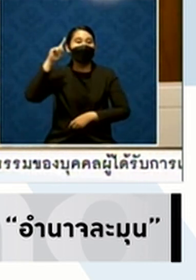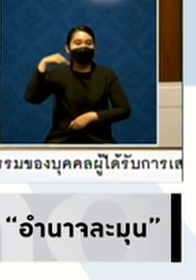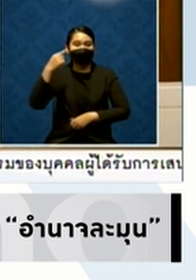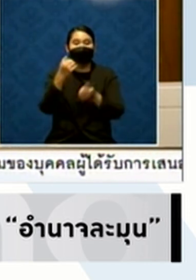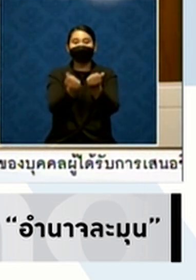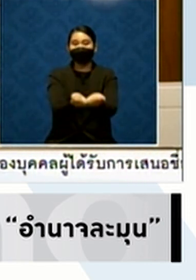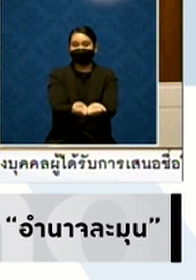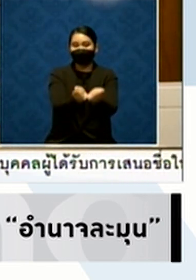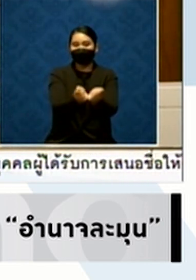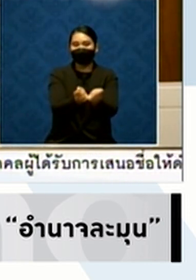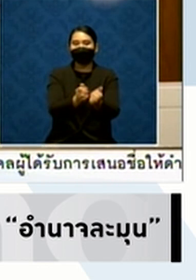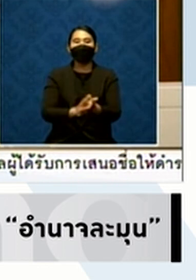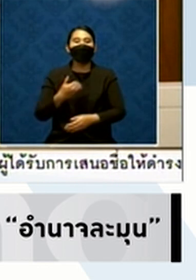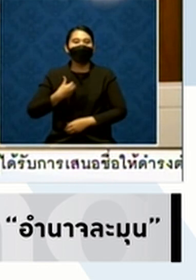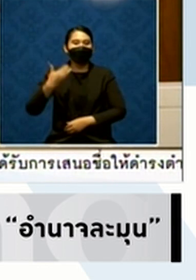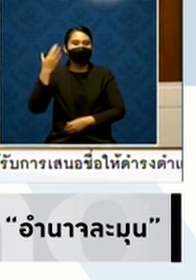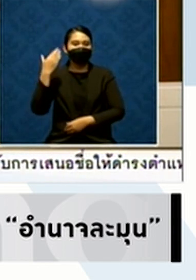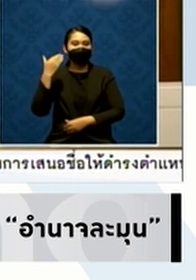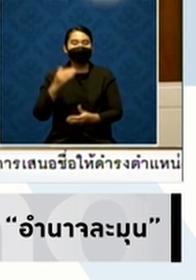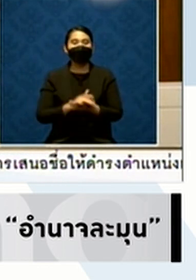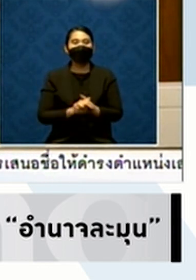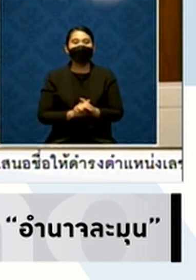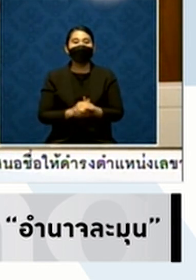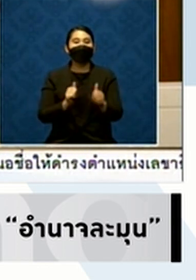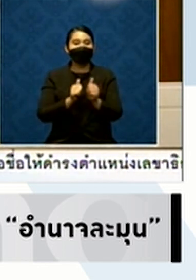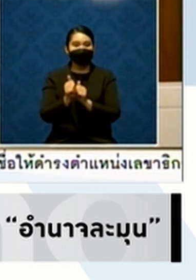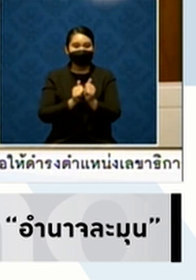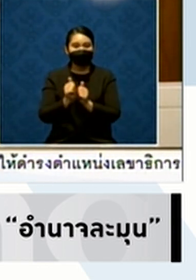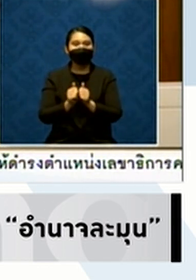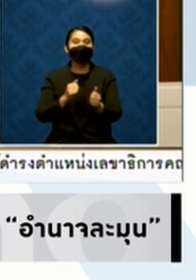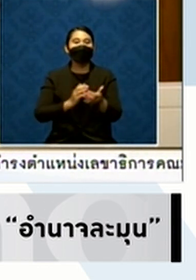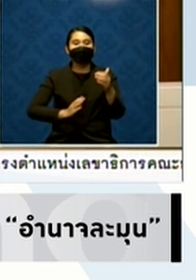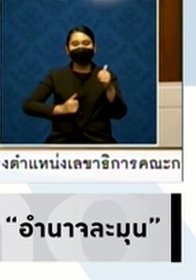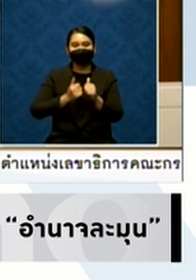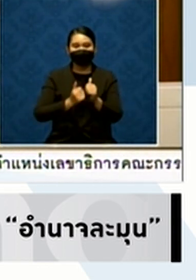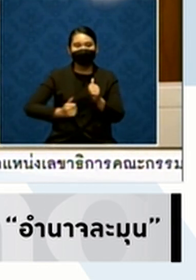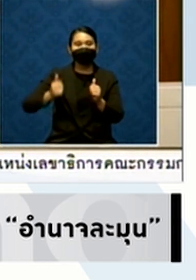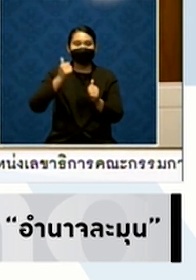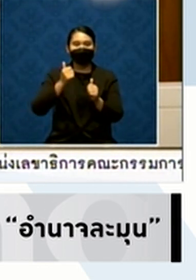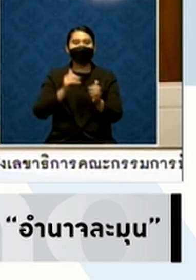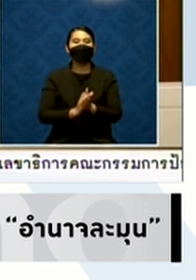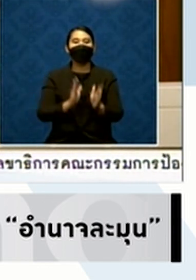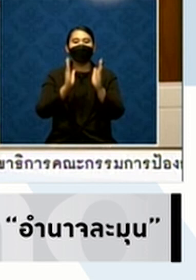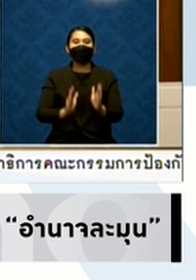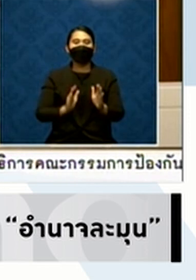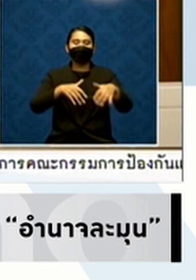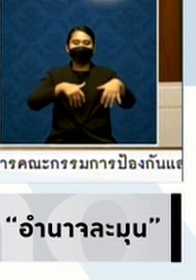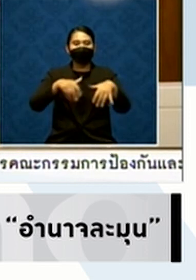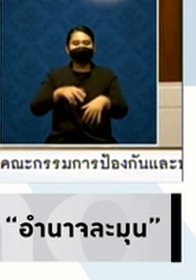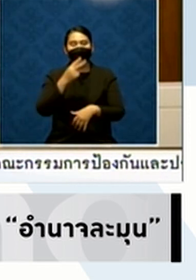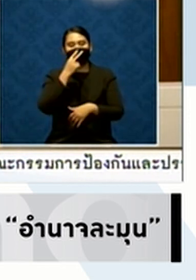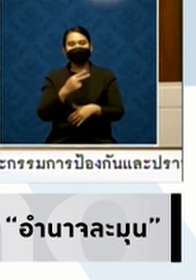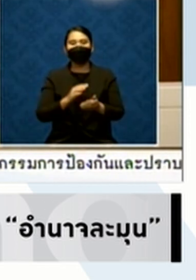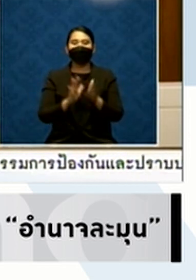คนอีกจำนวนมากมายมหาศาลได ้ อันนี้ก็เป็นอีกแค่เศษเสี้ยวเดียวของไอมิติซอฟต์พาวเวอร ์คืออย่างนี้ผมอยากให้